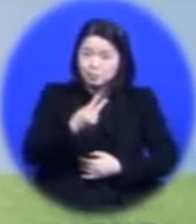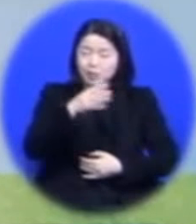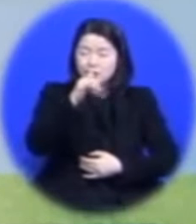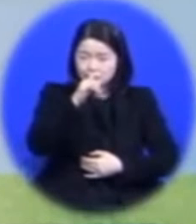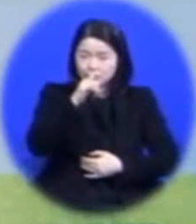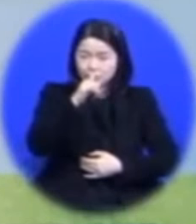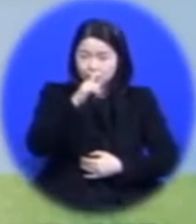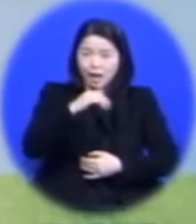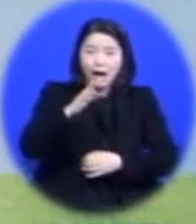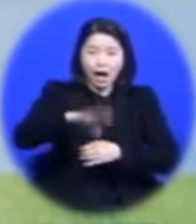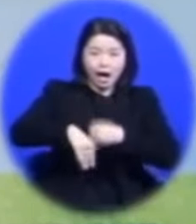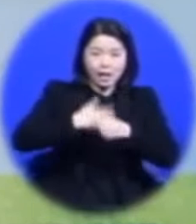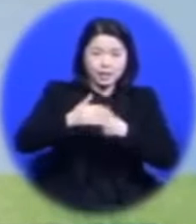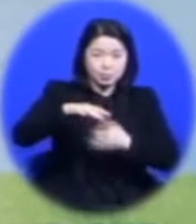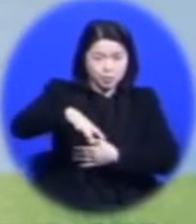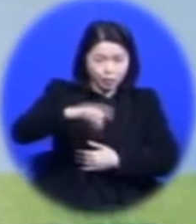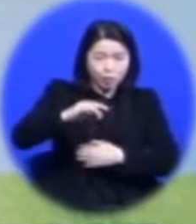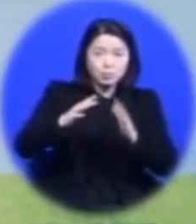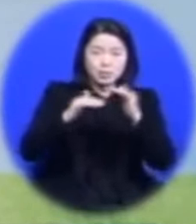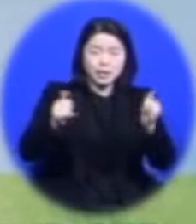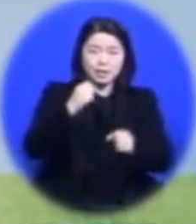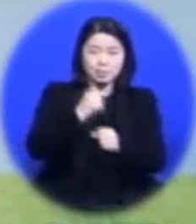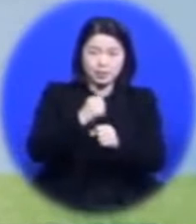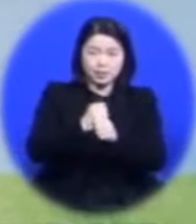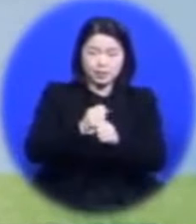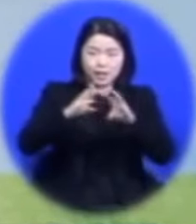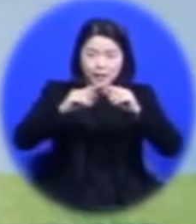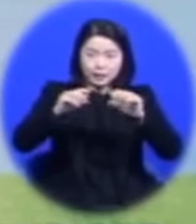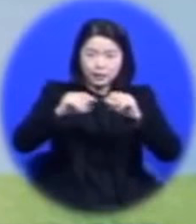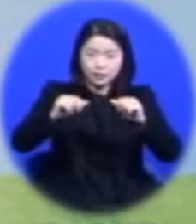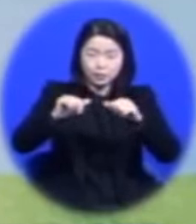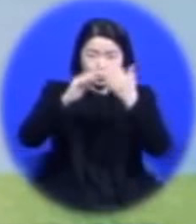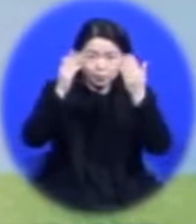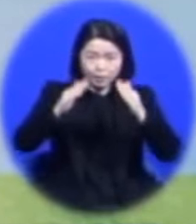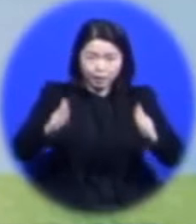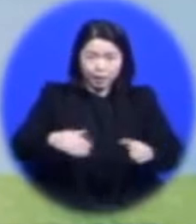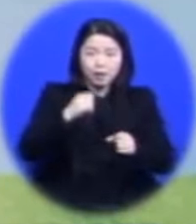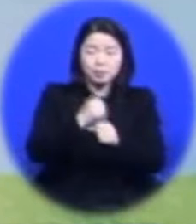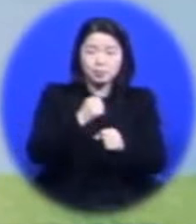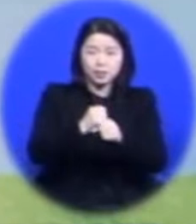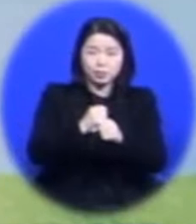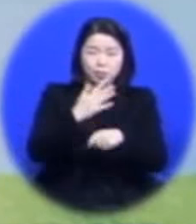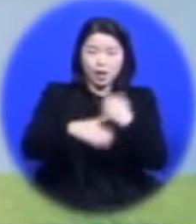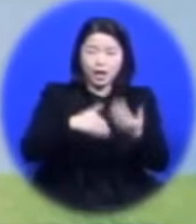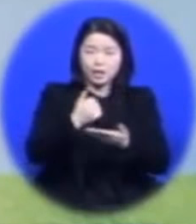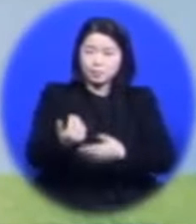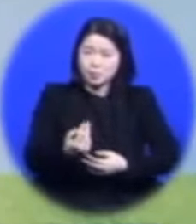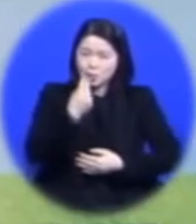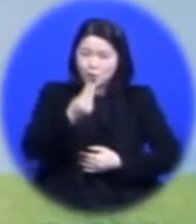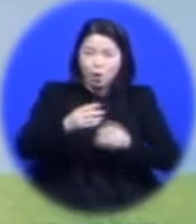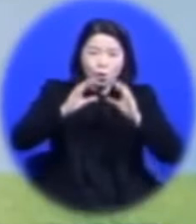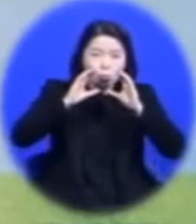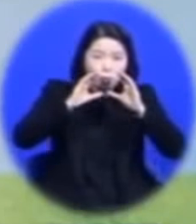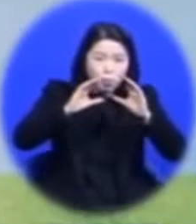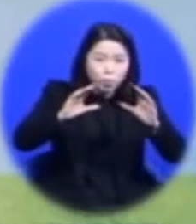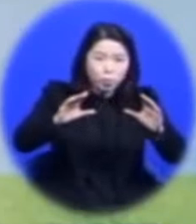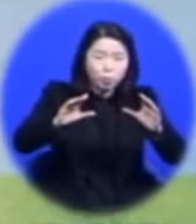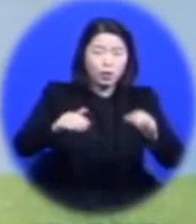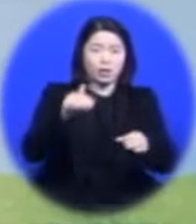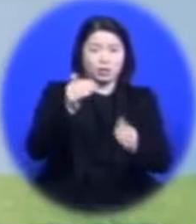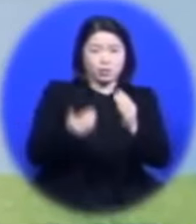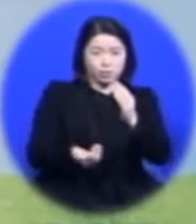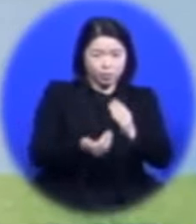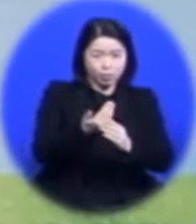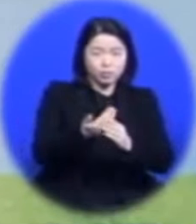처음 만드실 때 흙 사람의 형상을 빚으시는 하나님의 를 그속에 넣으시면서